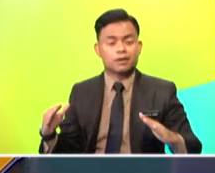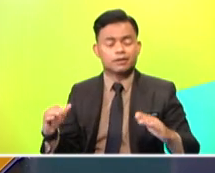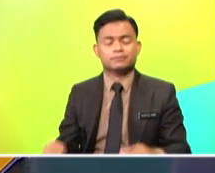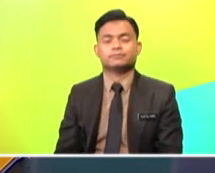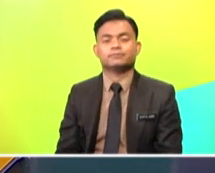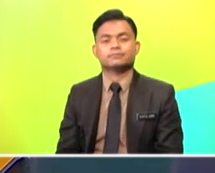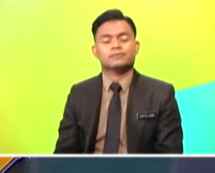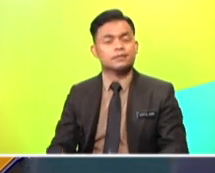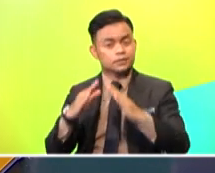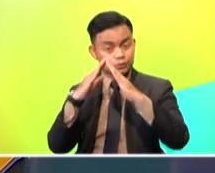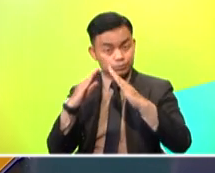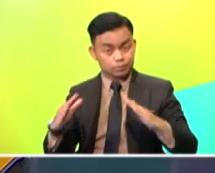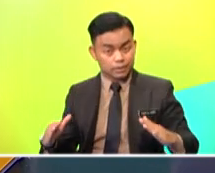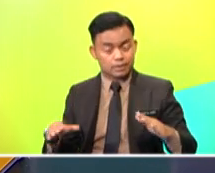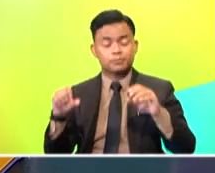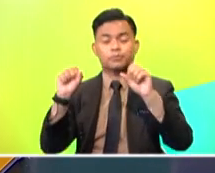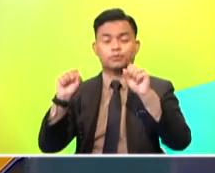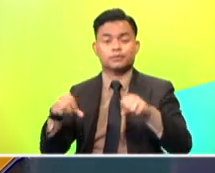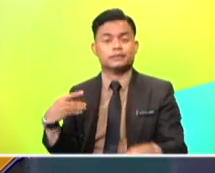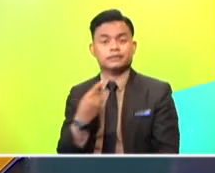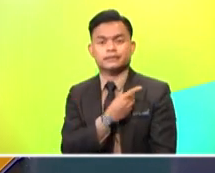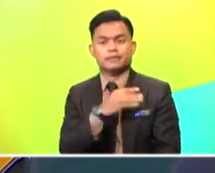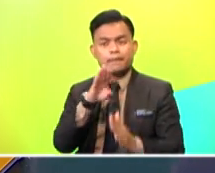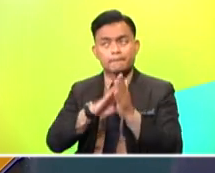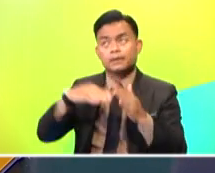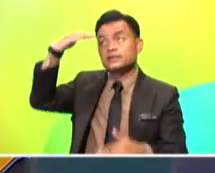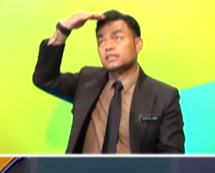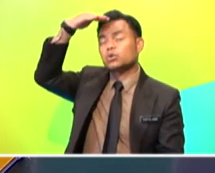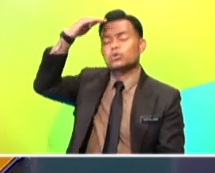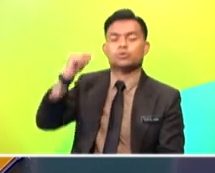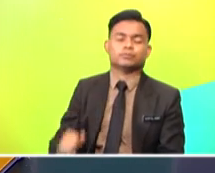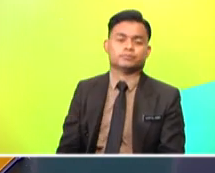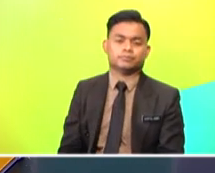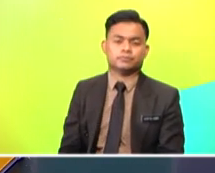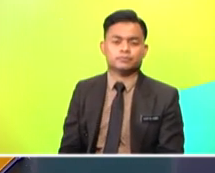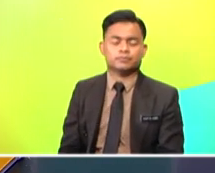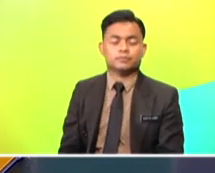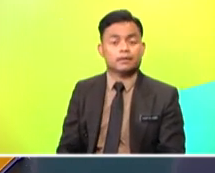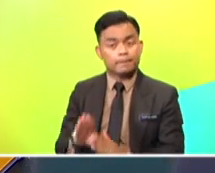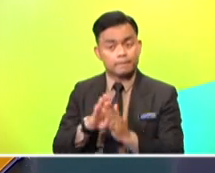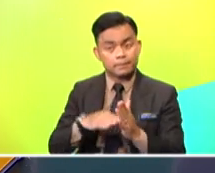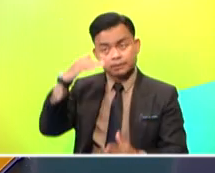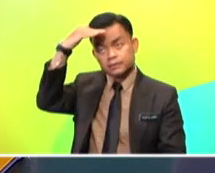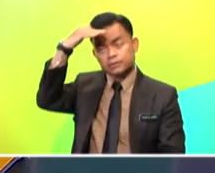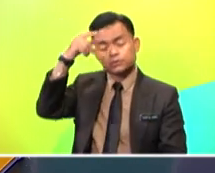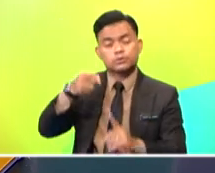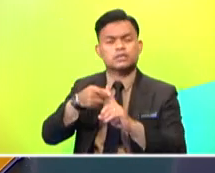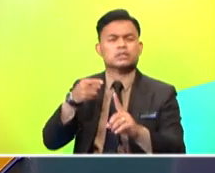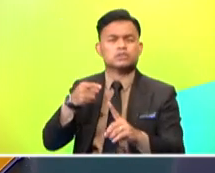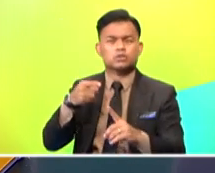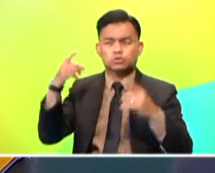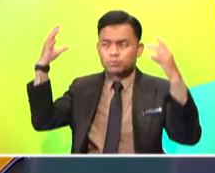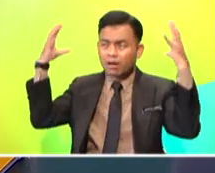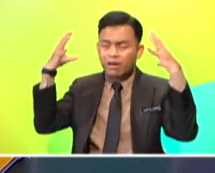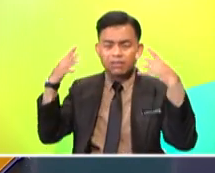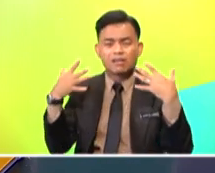cikgu, boleh kita berteduh. Berteduh daripada apa tu, Fan? Berteduh daripada contohnya cuaca yang